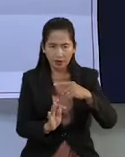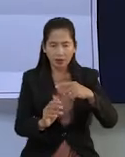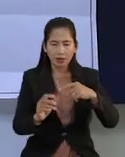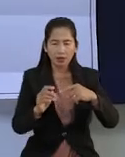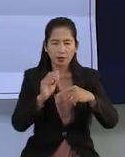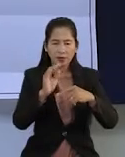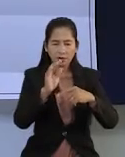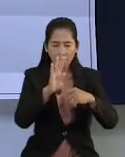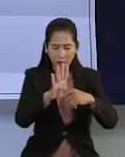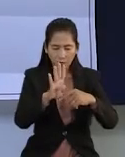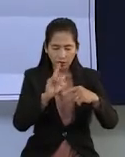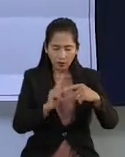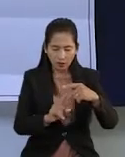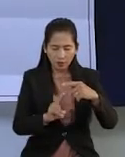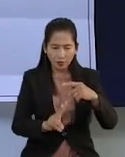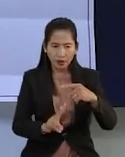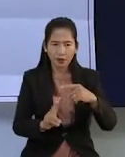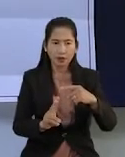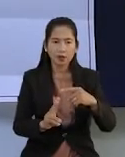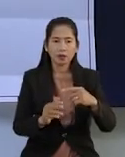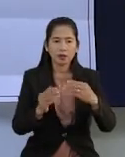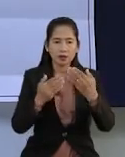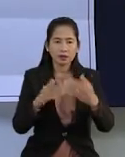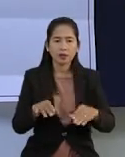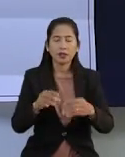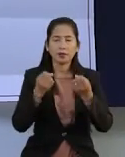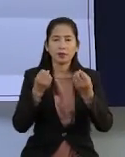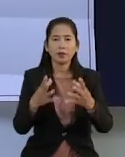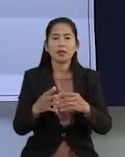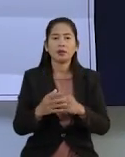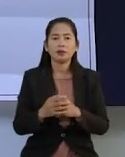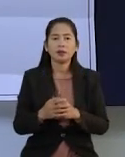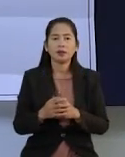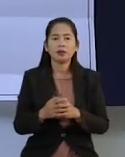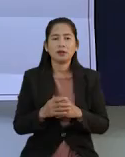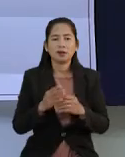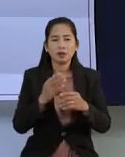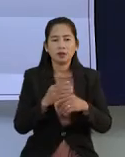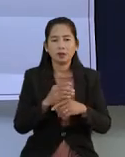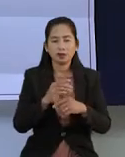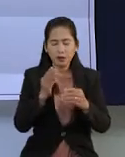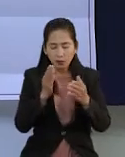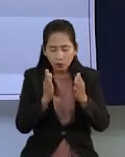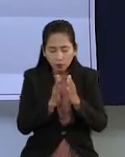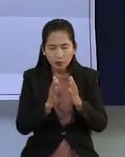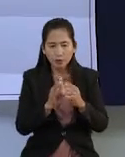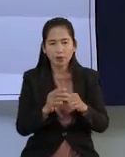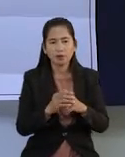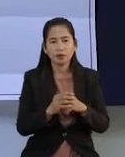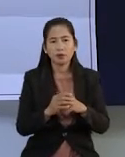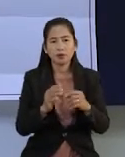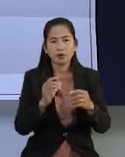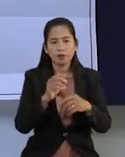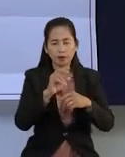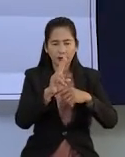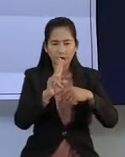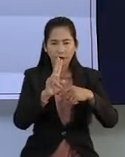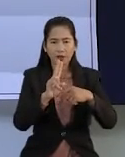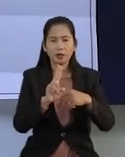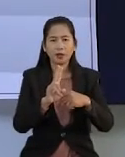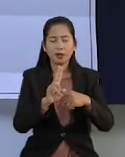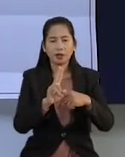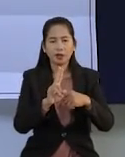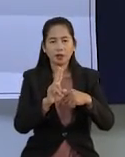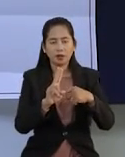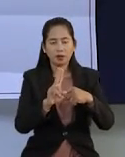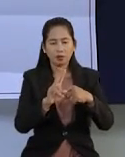chấm nôn đọc bì. Chẳng buôn nâng đọc bì ta chạy đạch nâng phần màn. Chẳng còn ai đánh bì lệ tội tớ. Chẳng được không mê bì. Ta